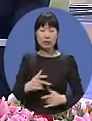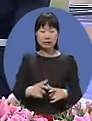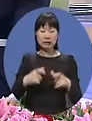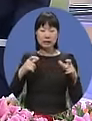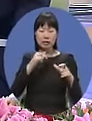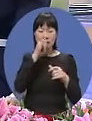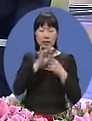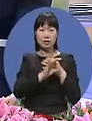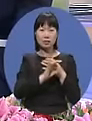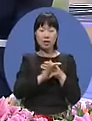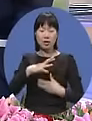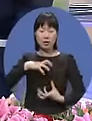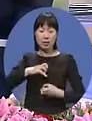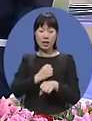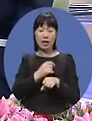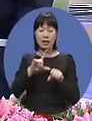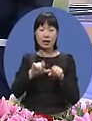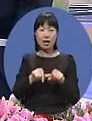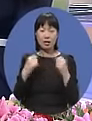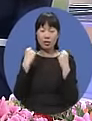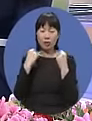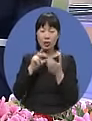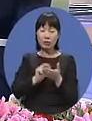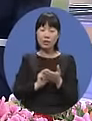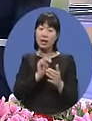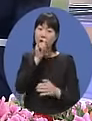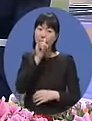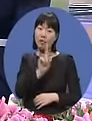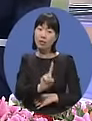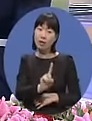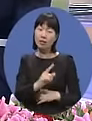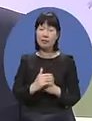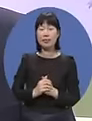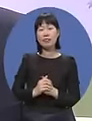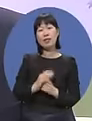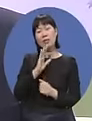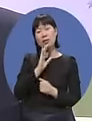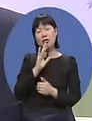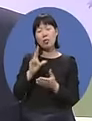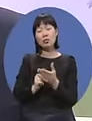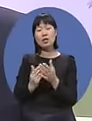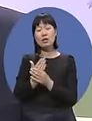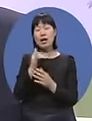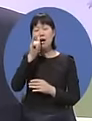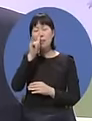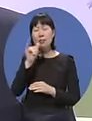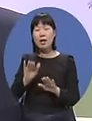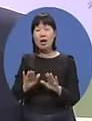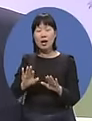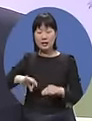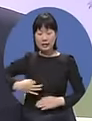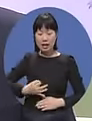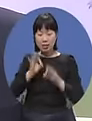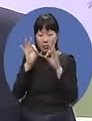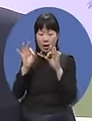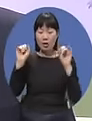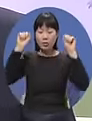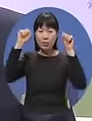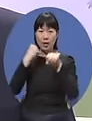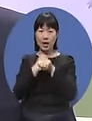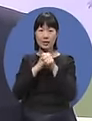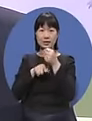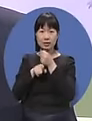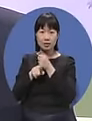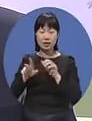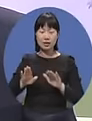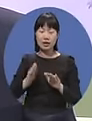그러면 소화를 시키거나 그런데 건강상에 좀 문제가 생기지 않을까요? 네, 맞아요. 문제가 생깁니다. 그러니까 장이라는 게 운동을 하는